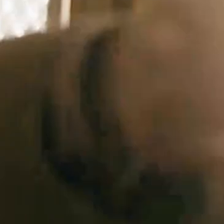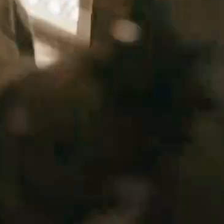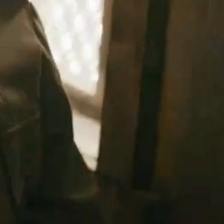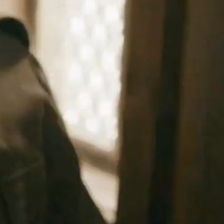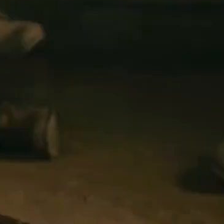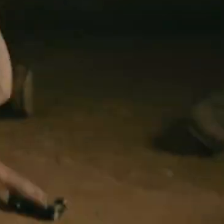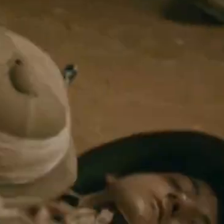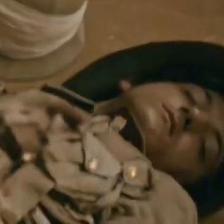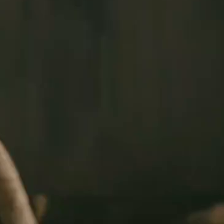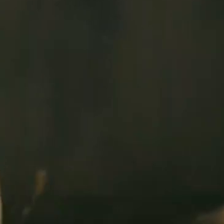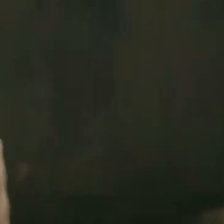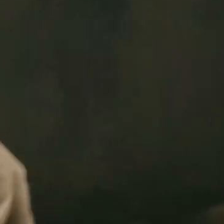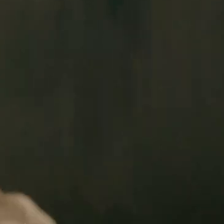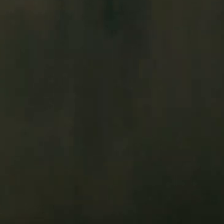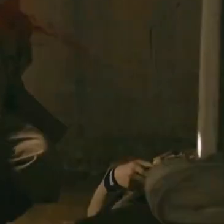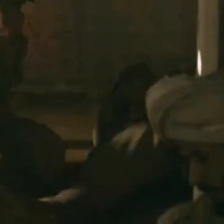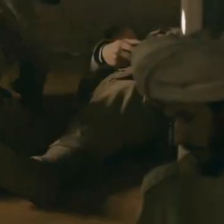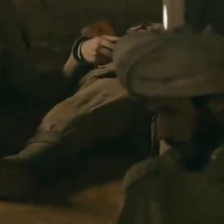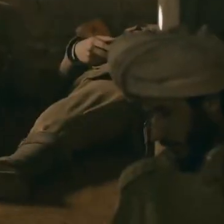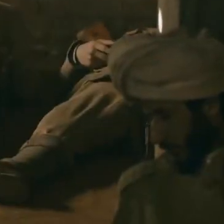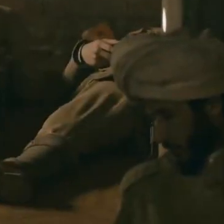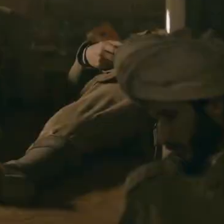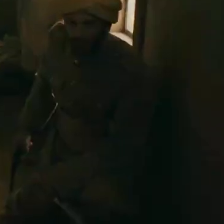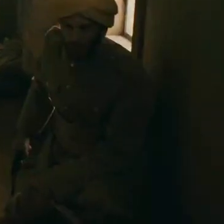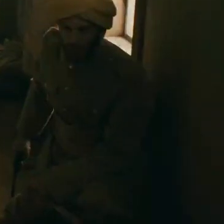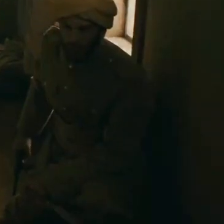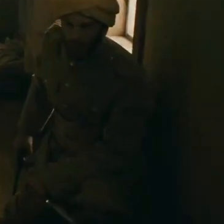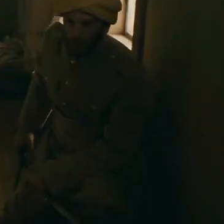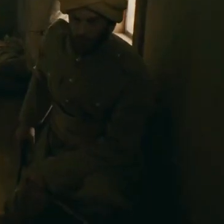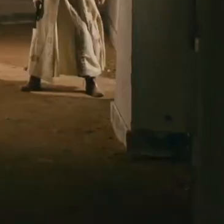kişi kalan askerleri birer birer indirdiler.